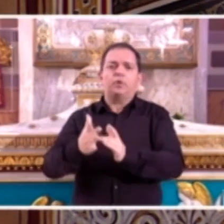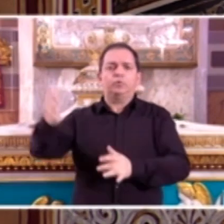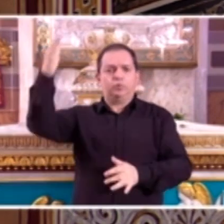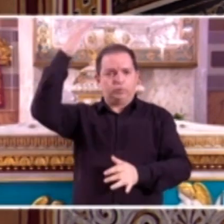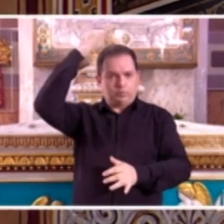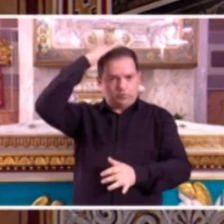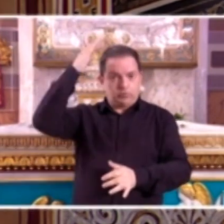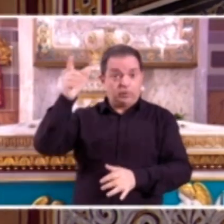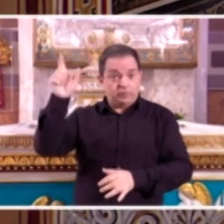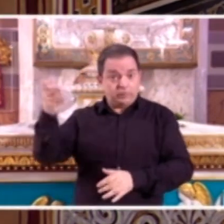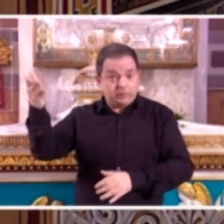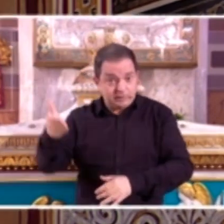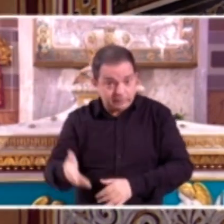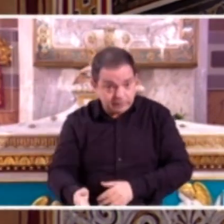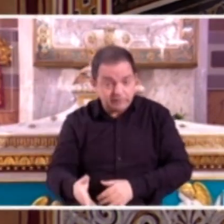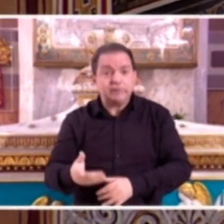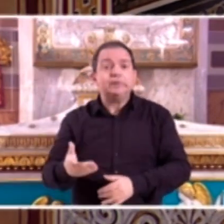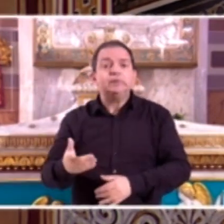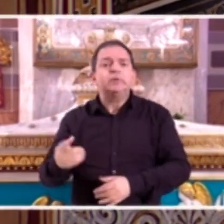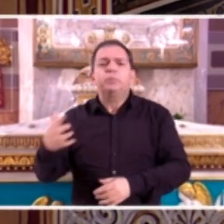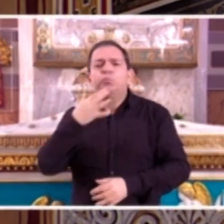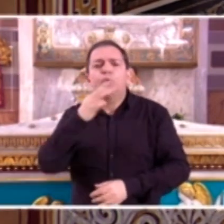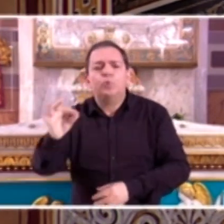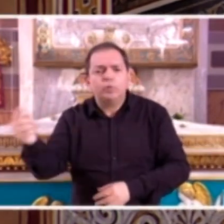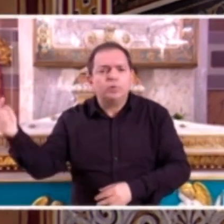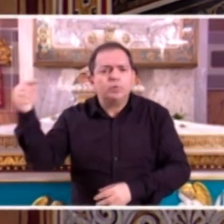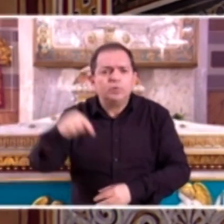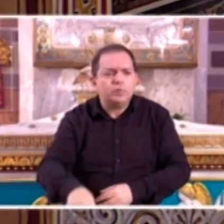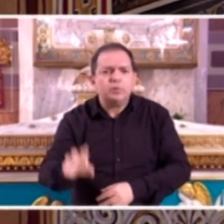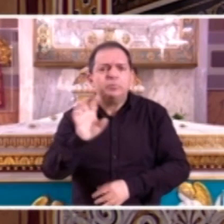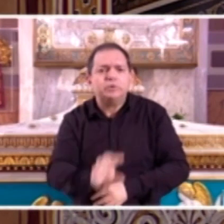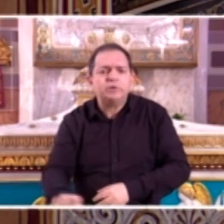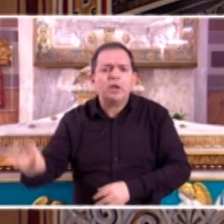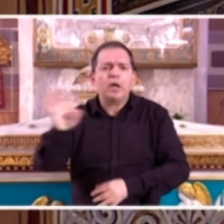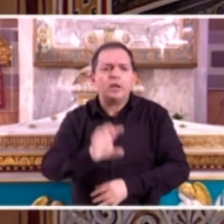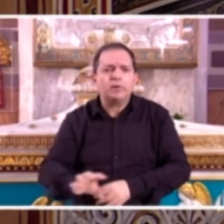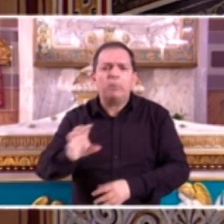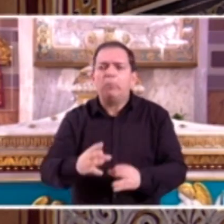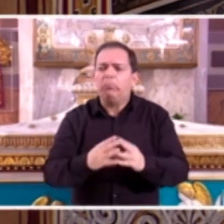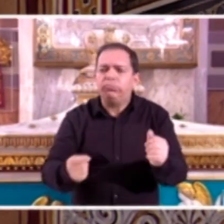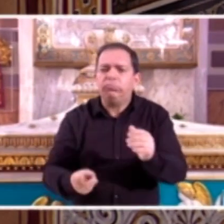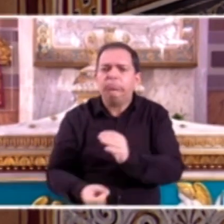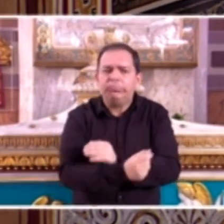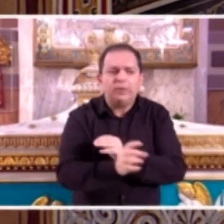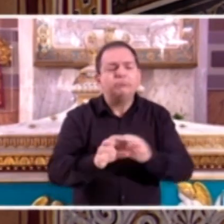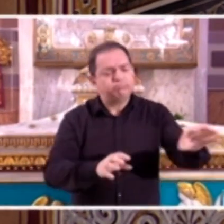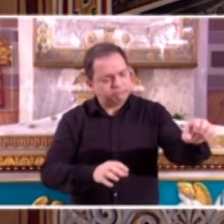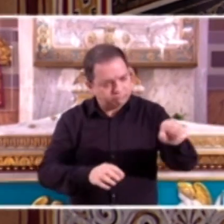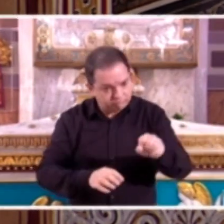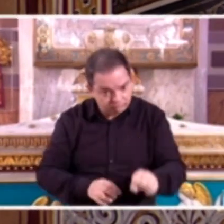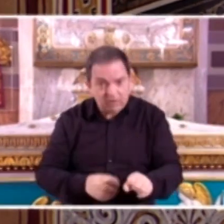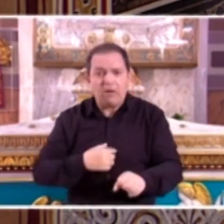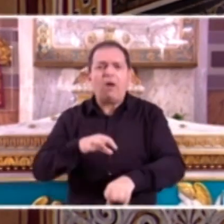οποίος ήλθε εις αναζήτηση και θεραπεία μας και ο οποίος δεν